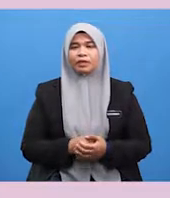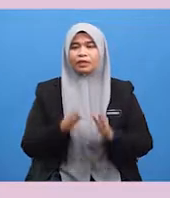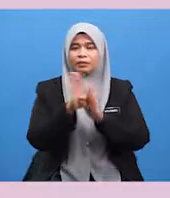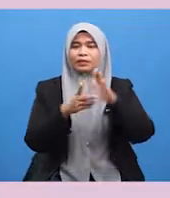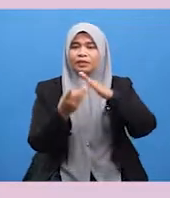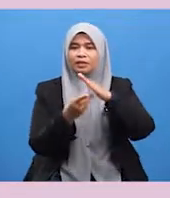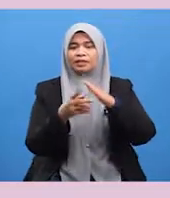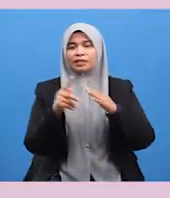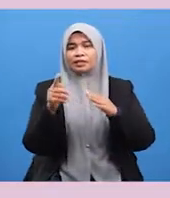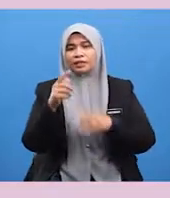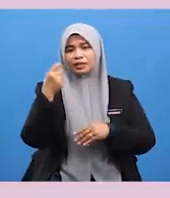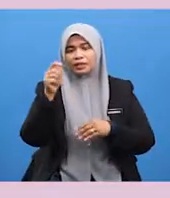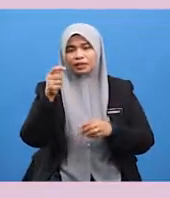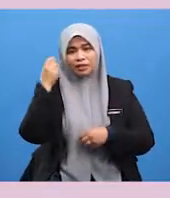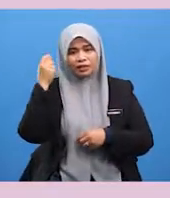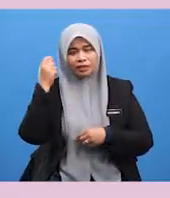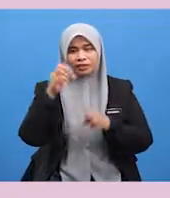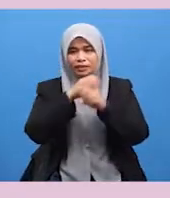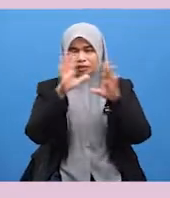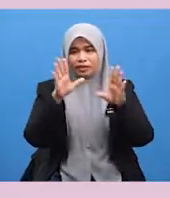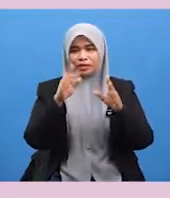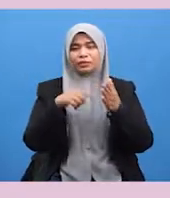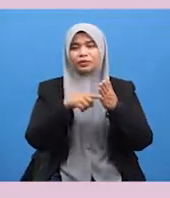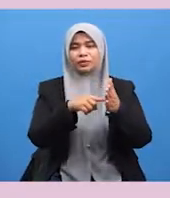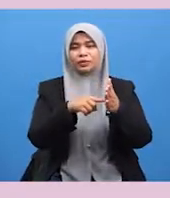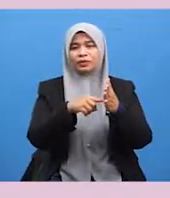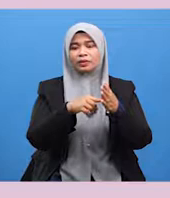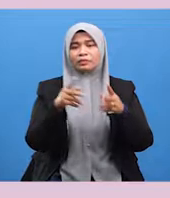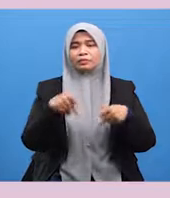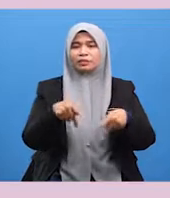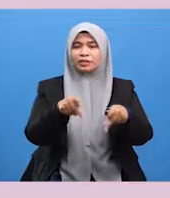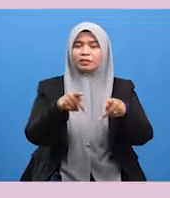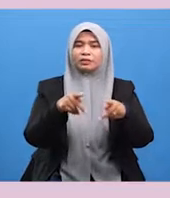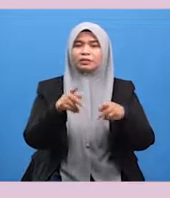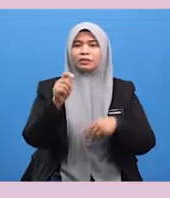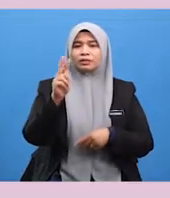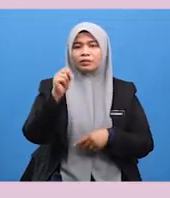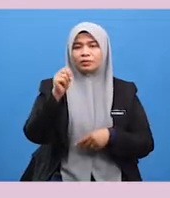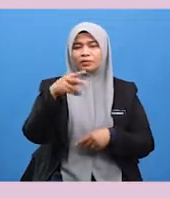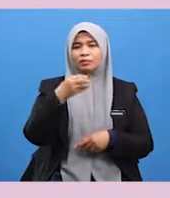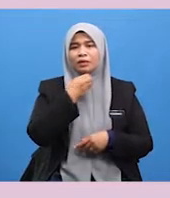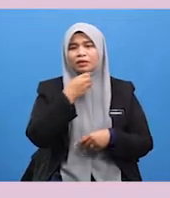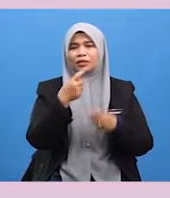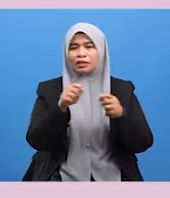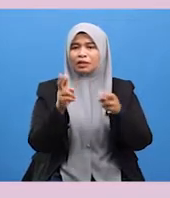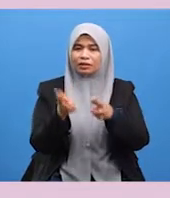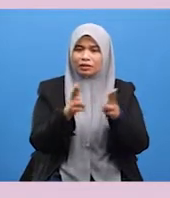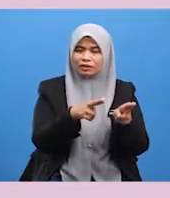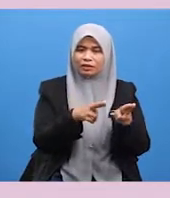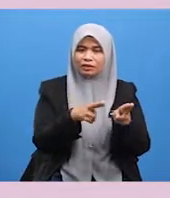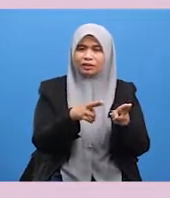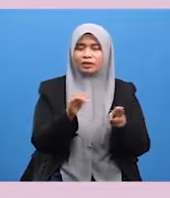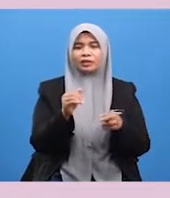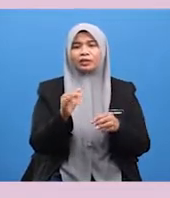Berdasarkan petikan sebentar tadi, jelas sekali menunjukkan peristiwa Tun Perak telah membuat perancangan yang